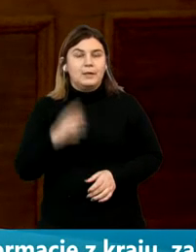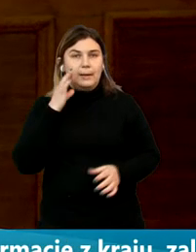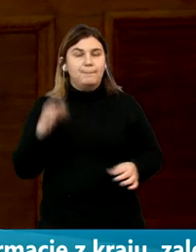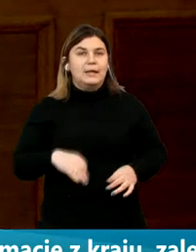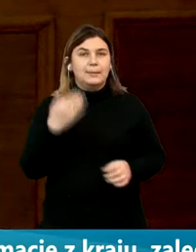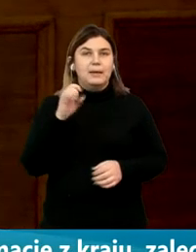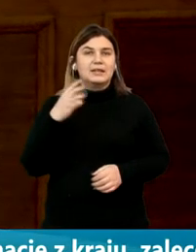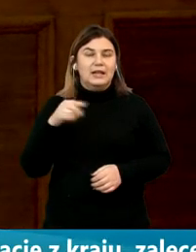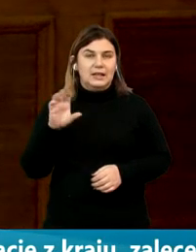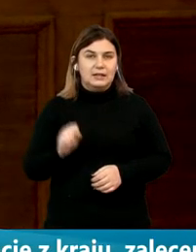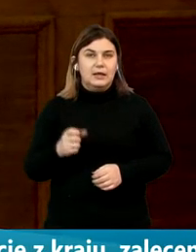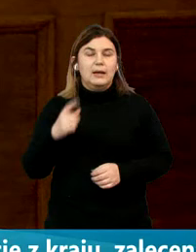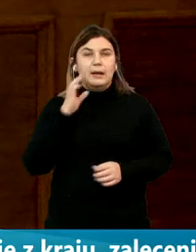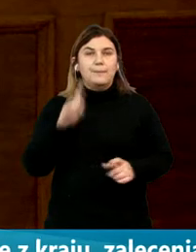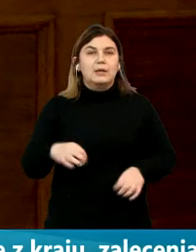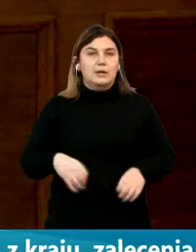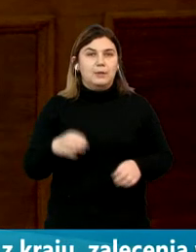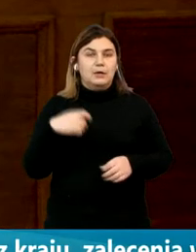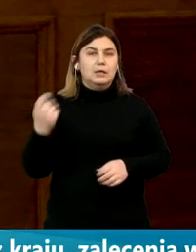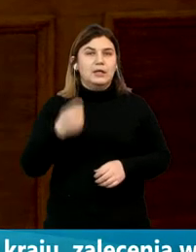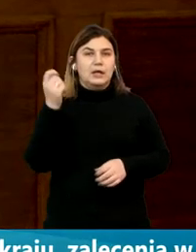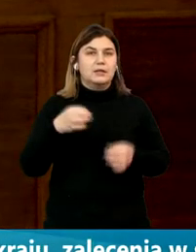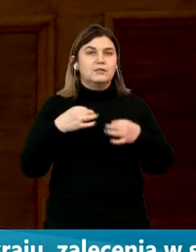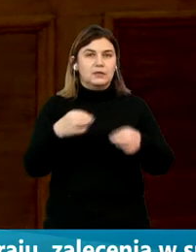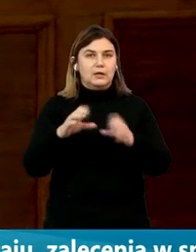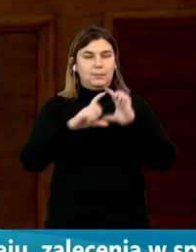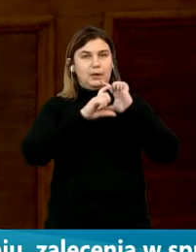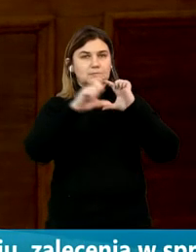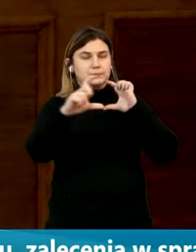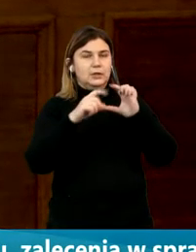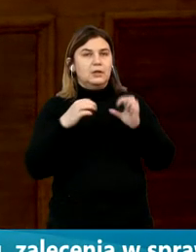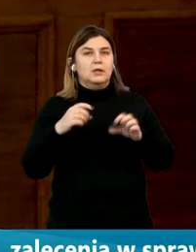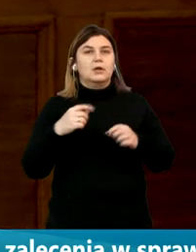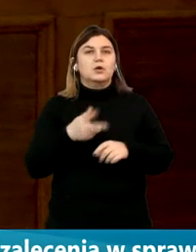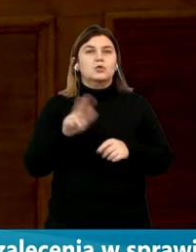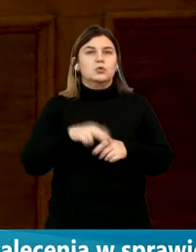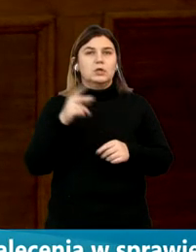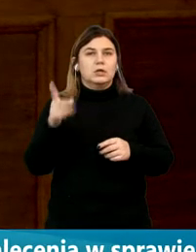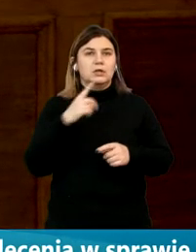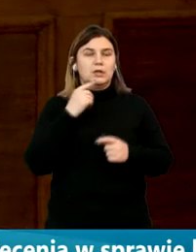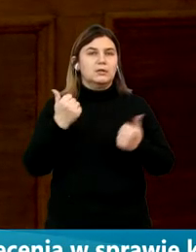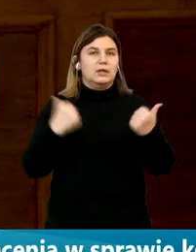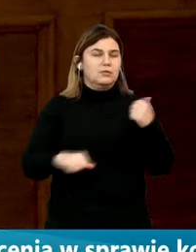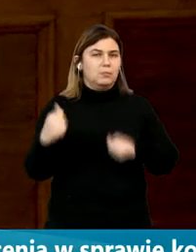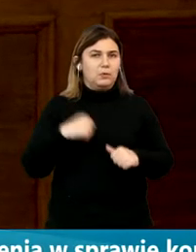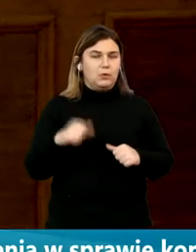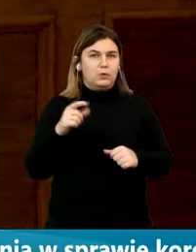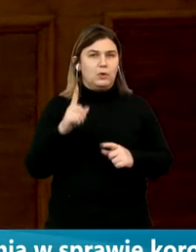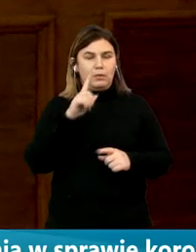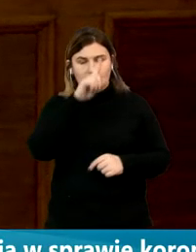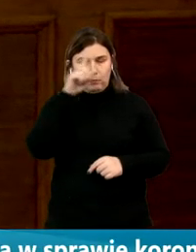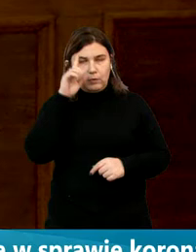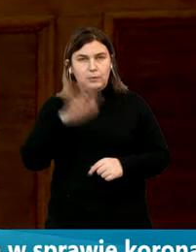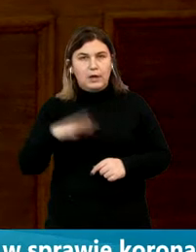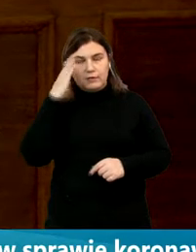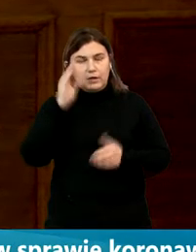Magdalena pisze: Panie Prezydencie, po Szczecinie jeździ samochód z billboardem na kołach, który przez megafon zakłóca spokój publiczny. Wie Pan, o czym